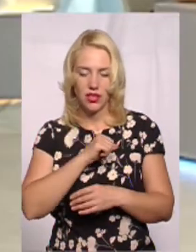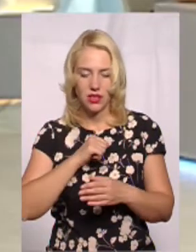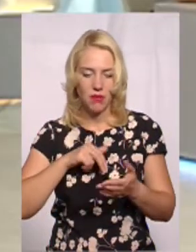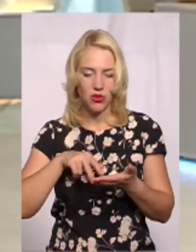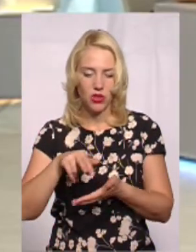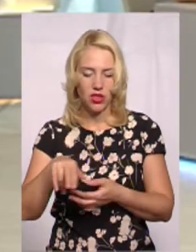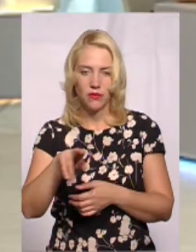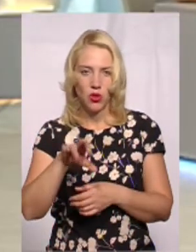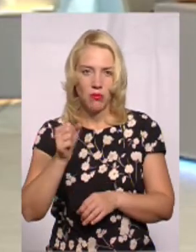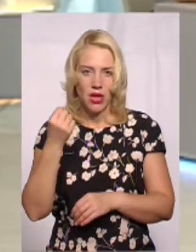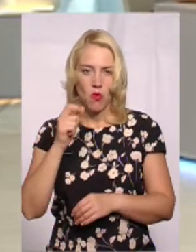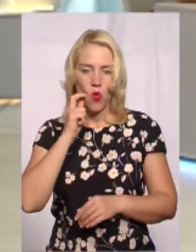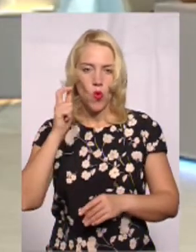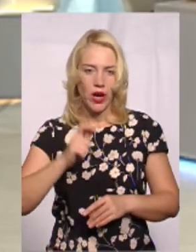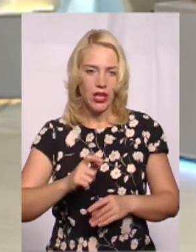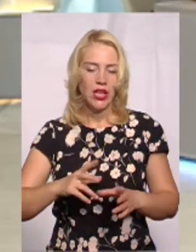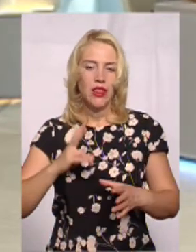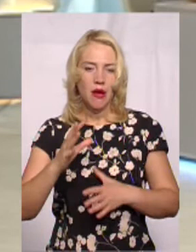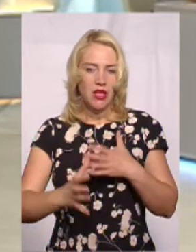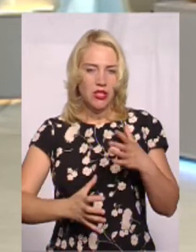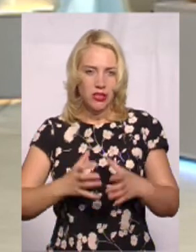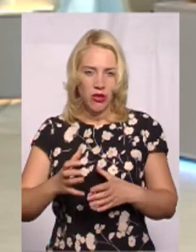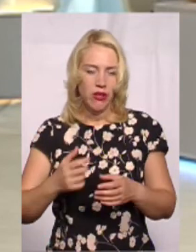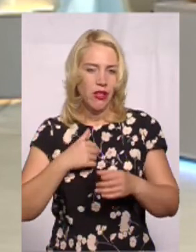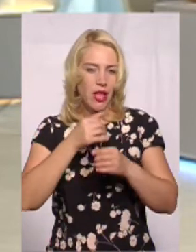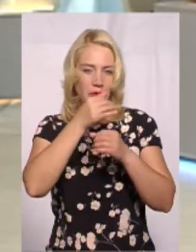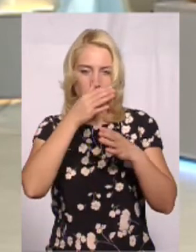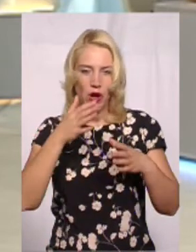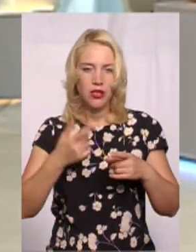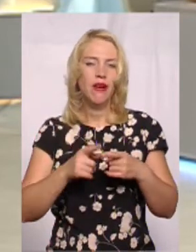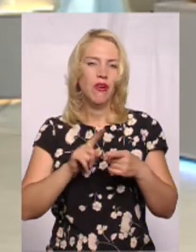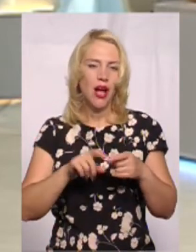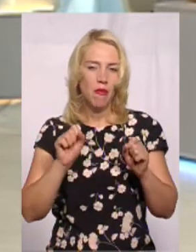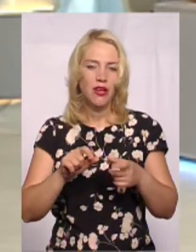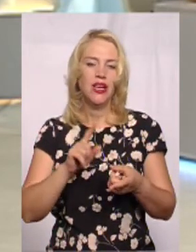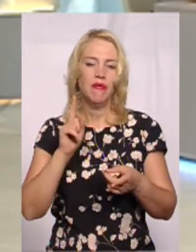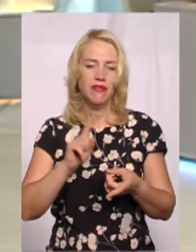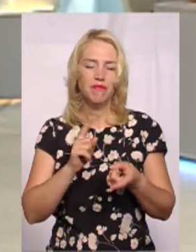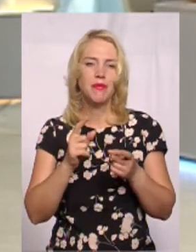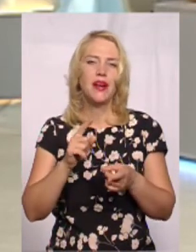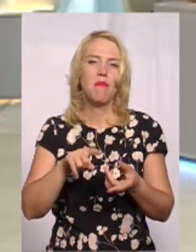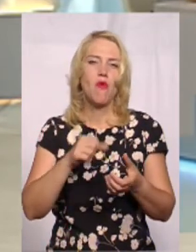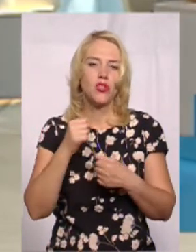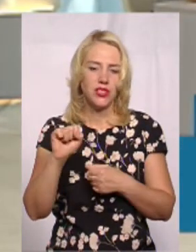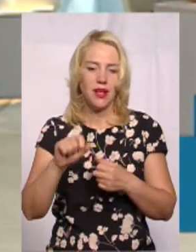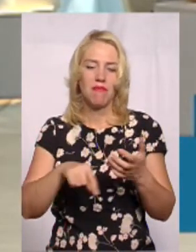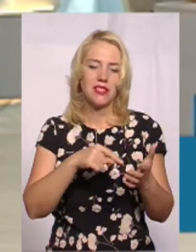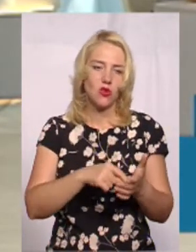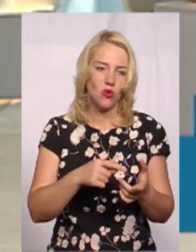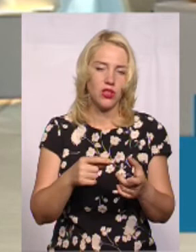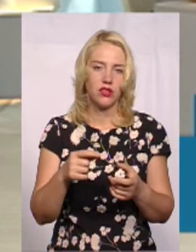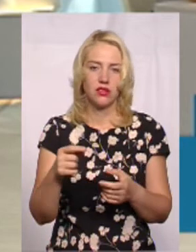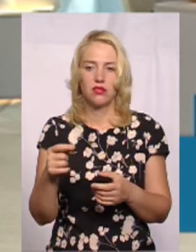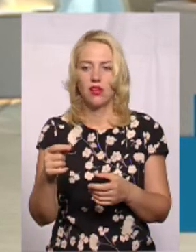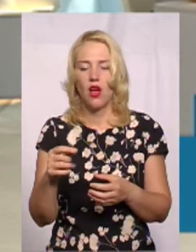до перемоги України, до перемоги на міжнарі не в змозі. Так, вона може стати переможцем міської чи районної олімпіади